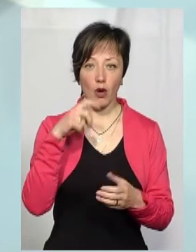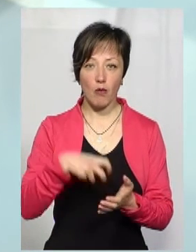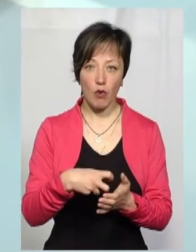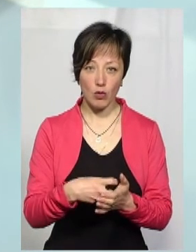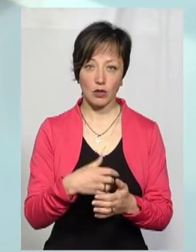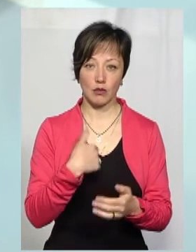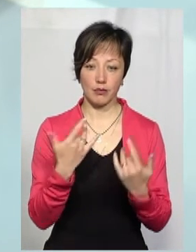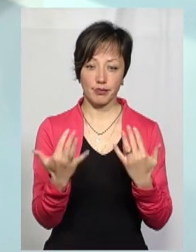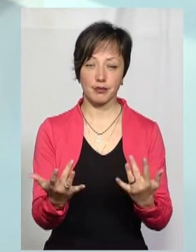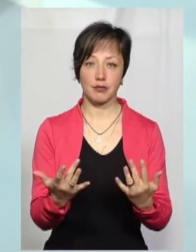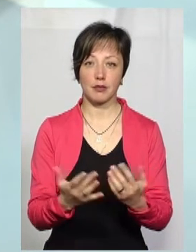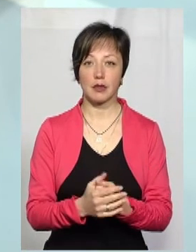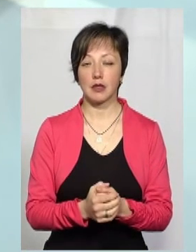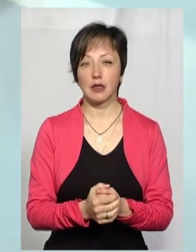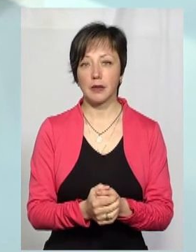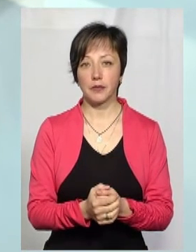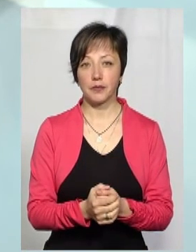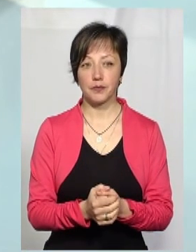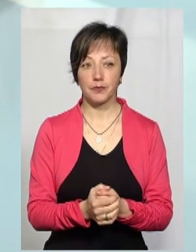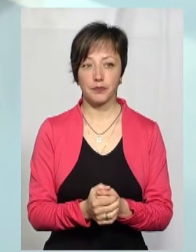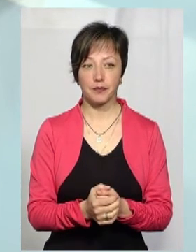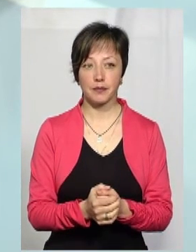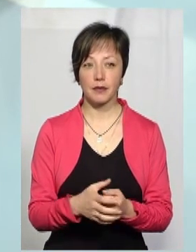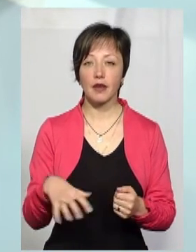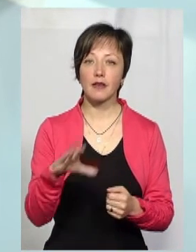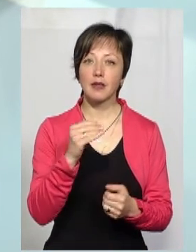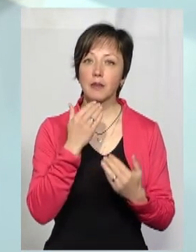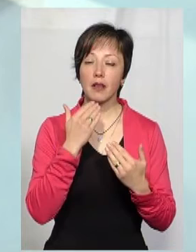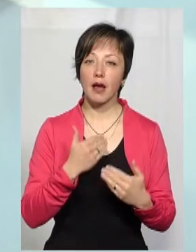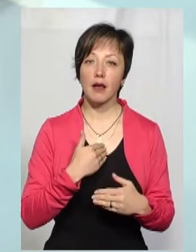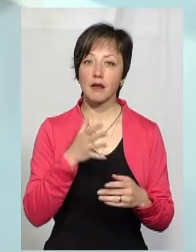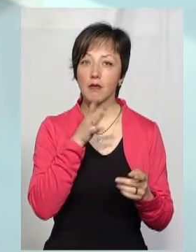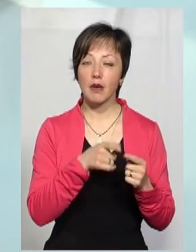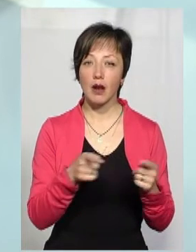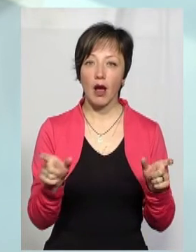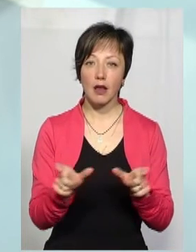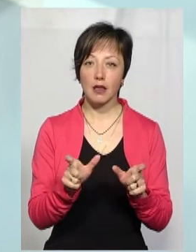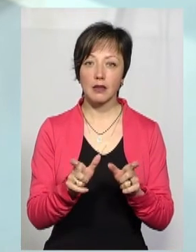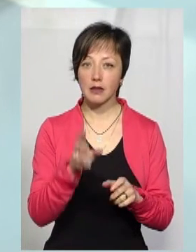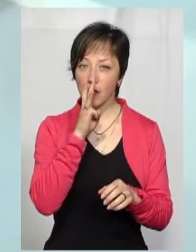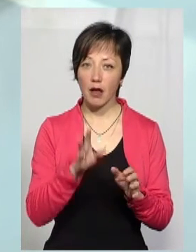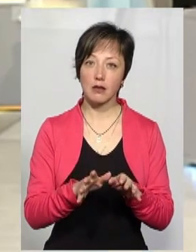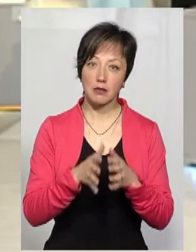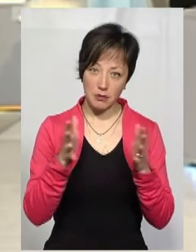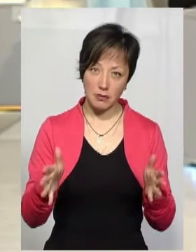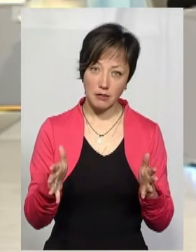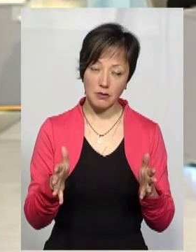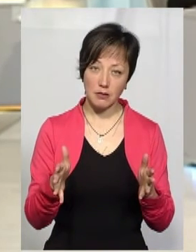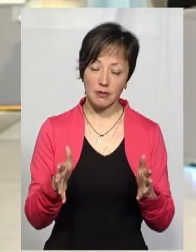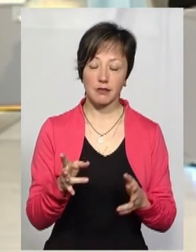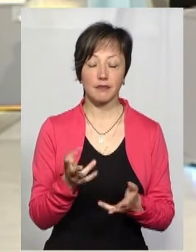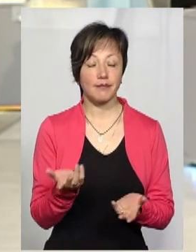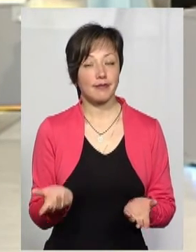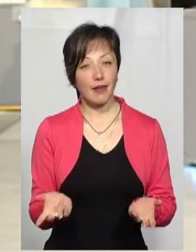заявила збільшену кількість вакансій. От всі питають, чи в період карантину збільшилась заробітна плата по вакансіях. Так. Ну,